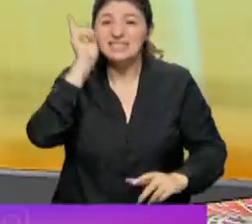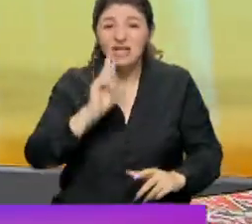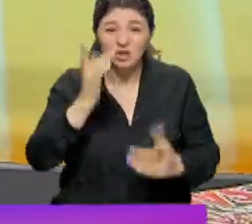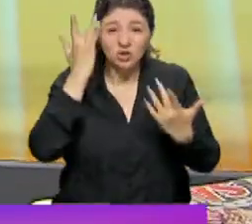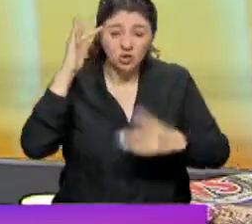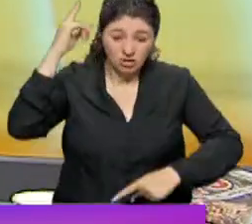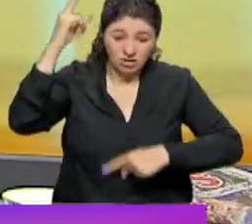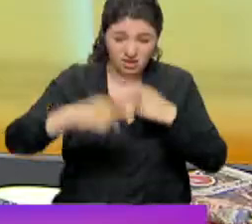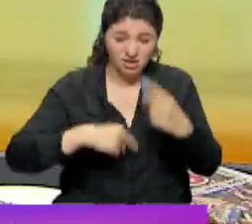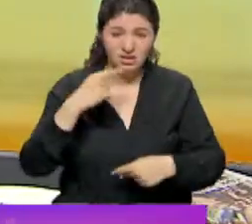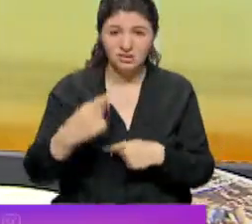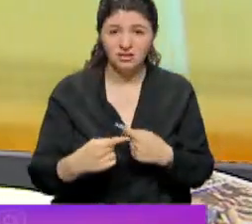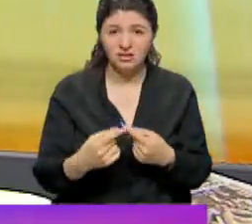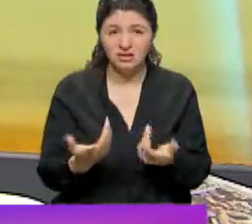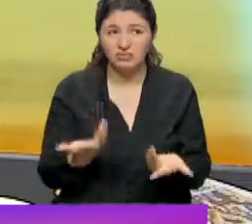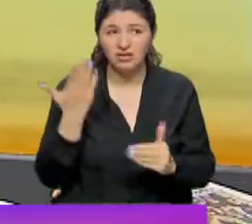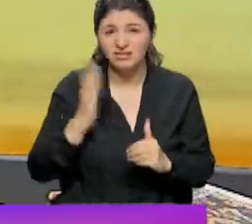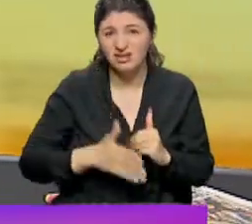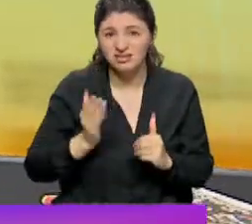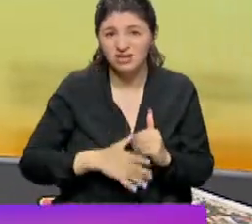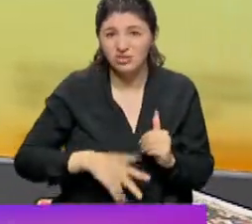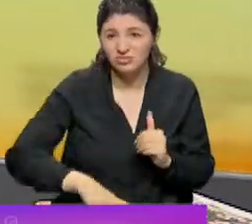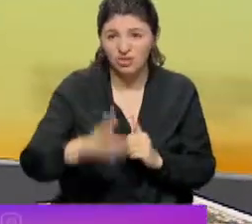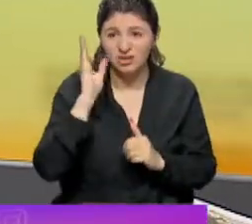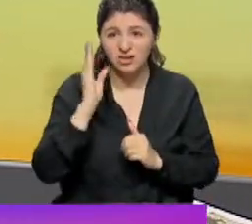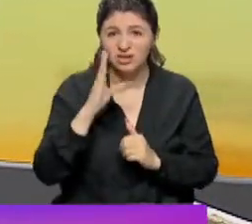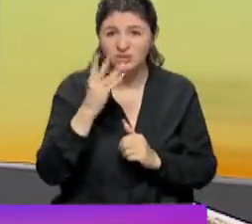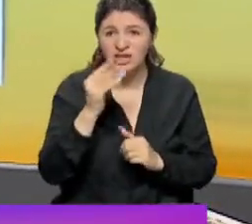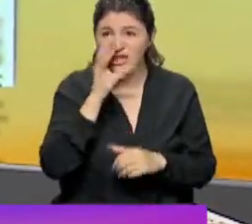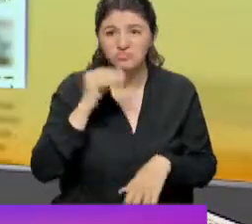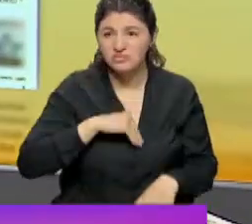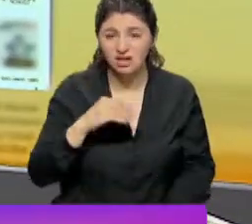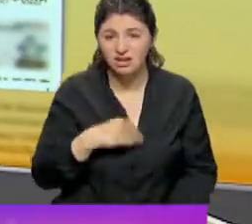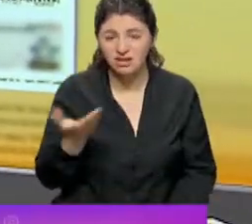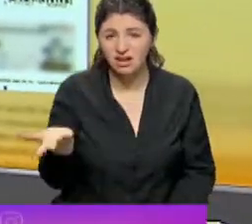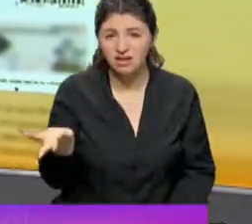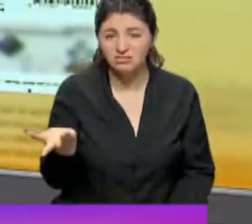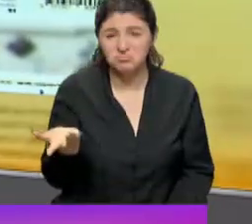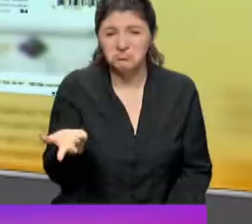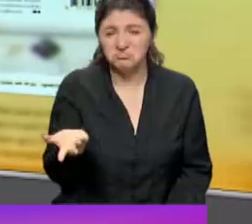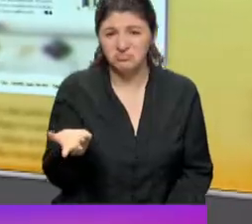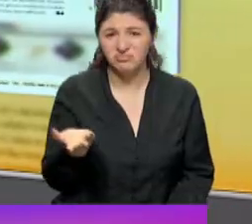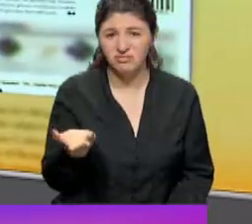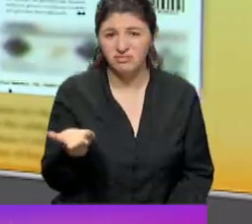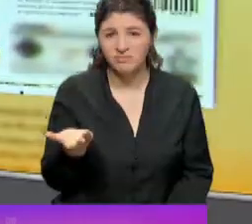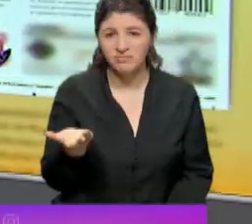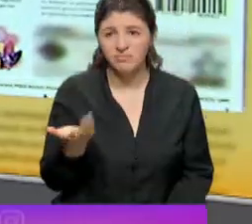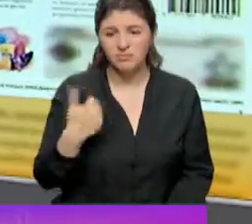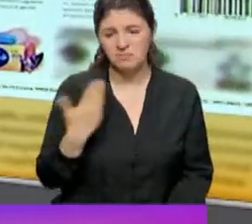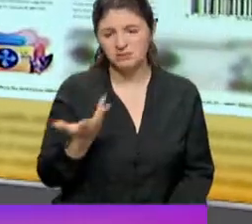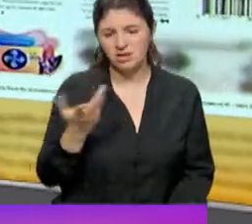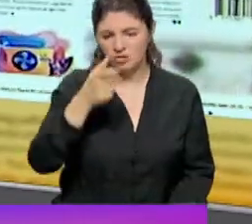zengin bir kültür coğrafyasında yasaklarla yol açılabileceğini Kim zannedebilir ki ya Ya